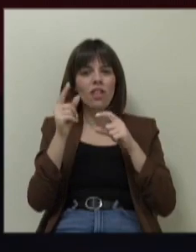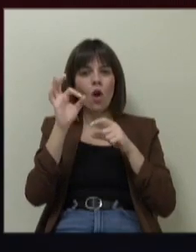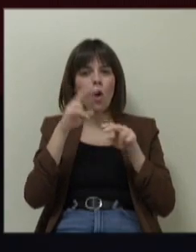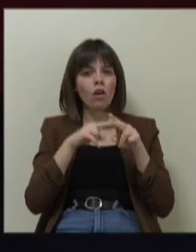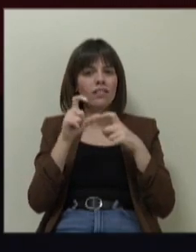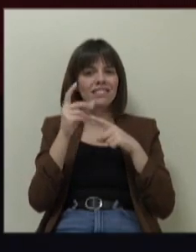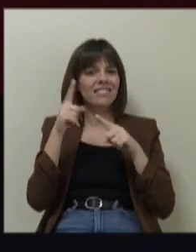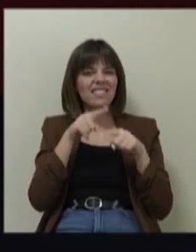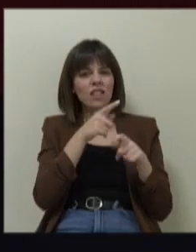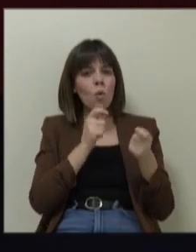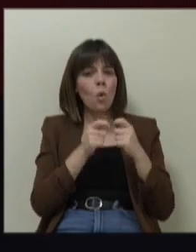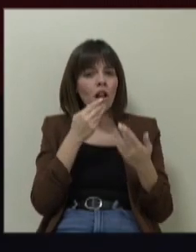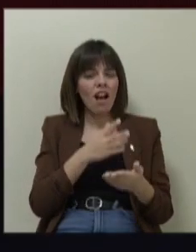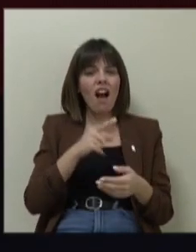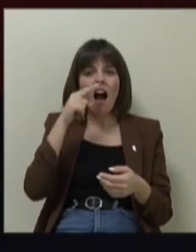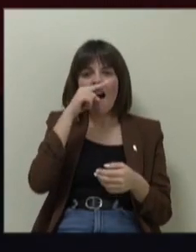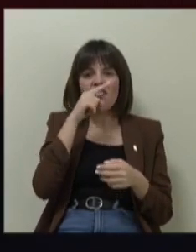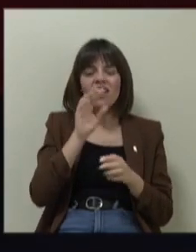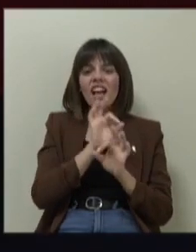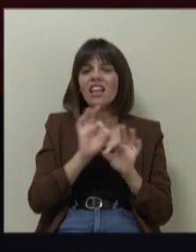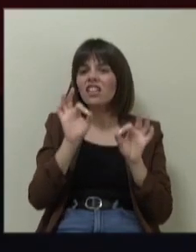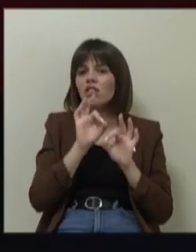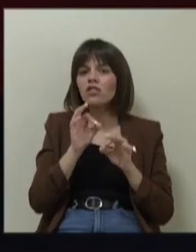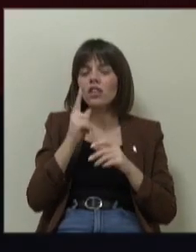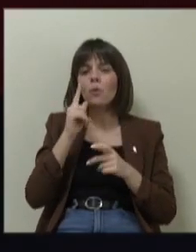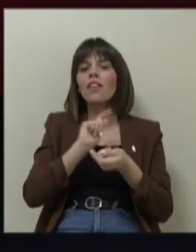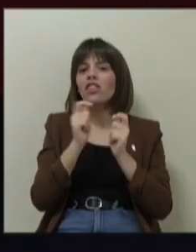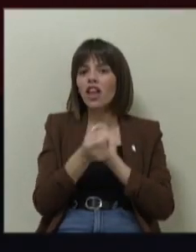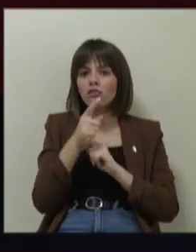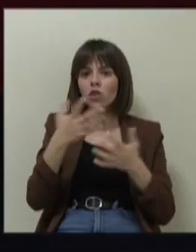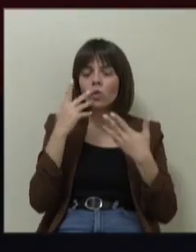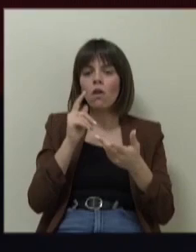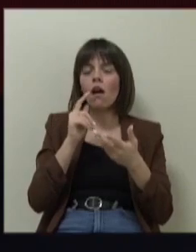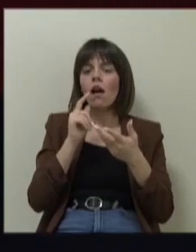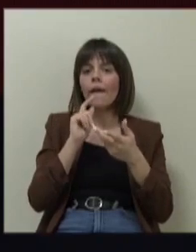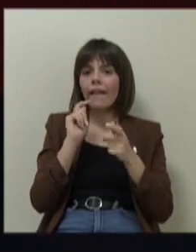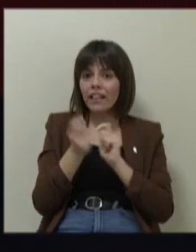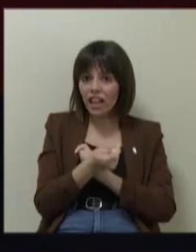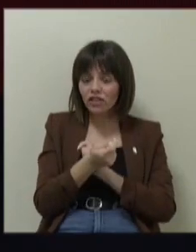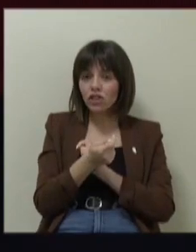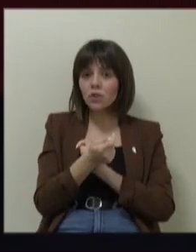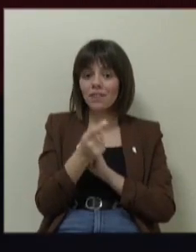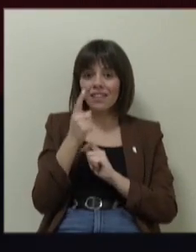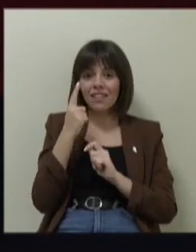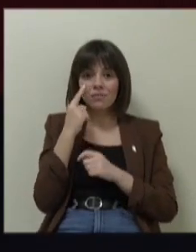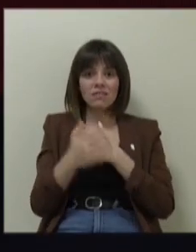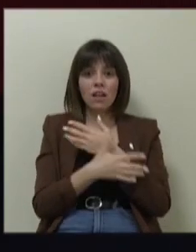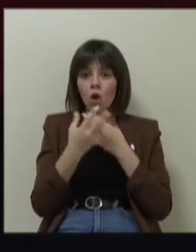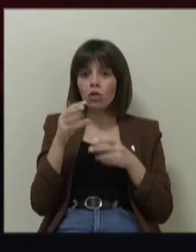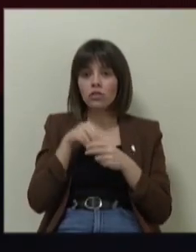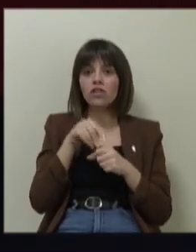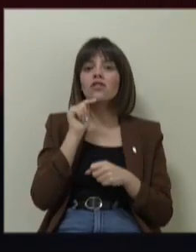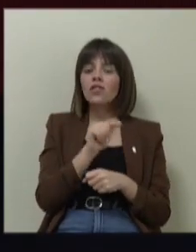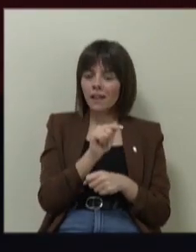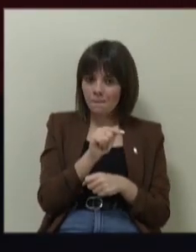Afrika'ya hiç gitmesek bile burada yarattığımız iklim değişikliği dünyanın iklimin değişikliği değişikliğini tetiklediği için